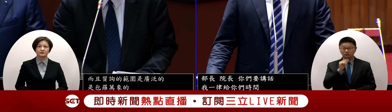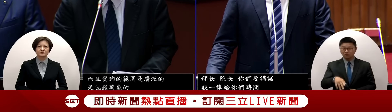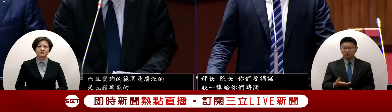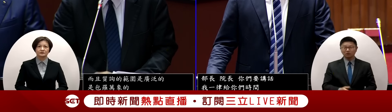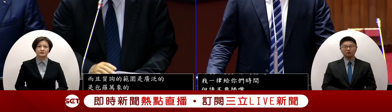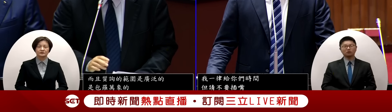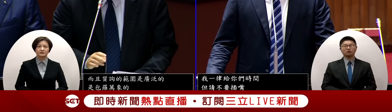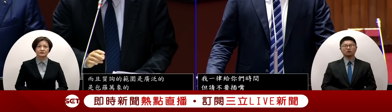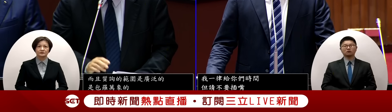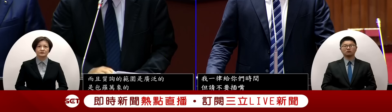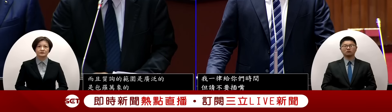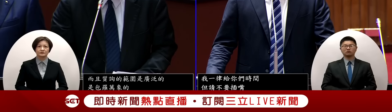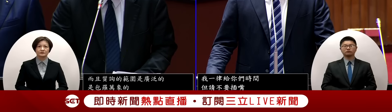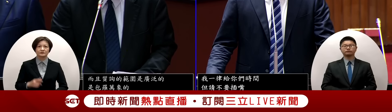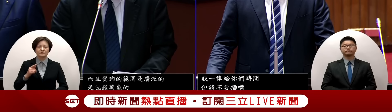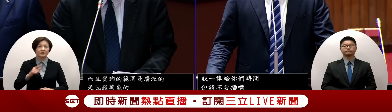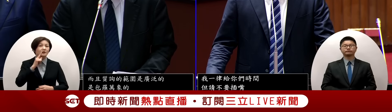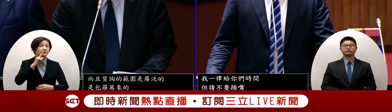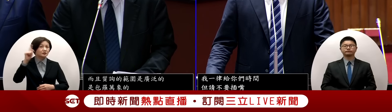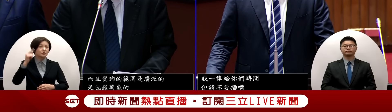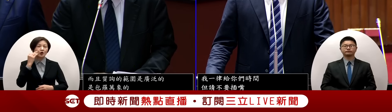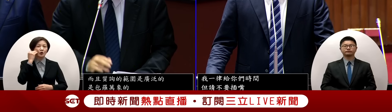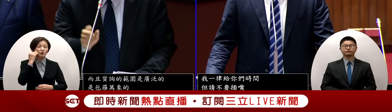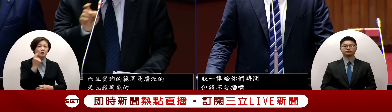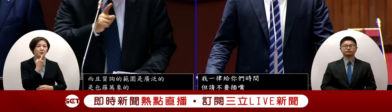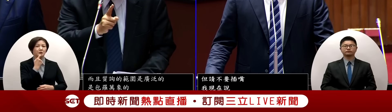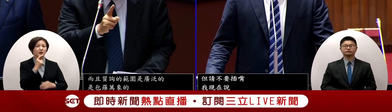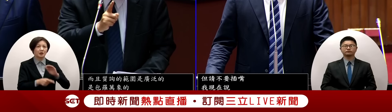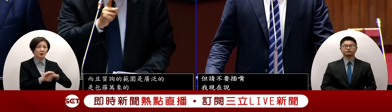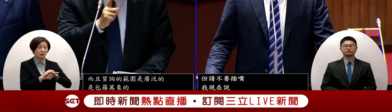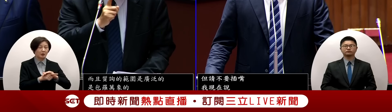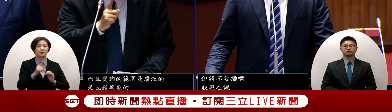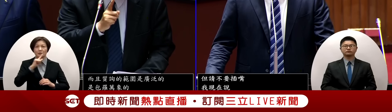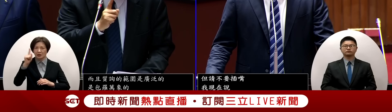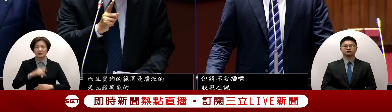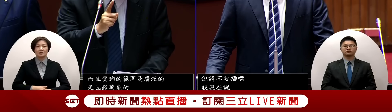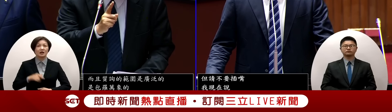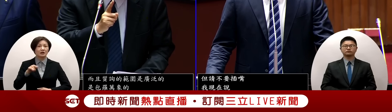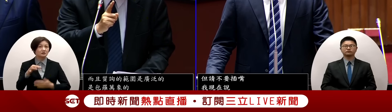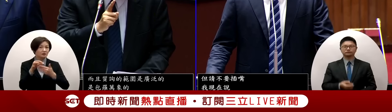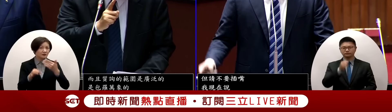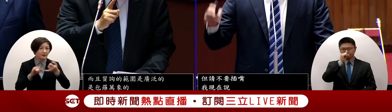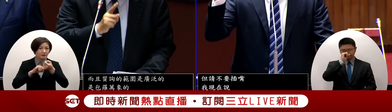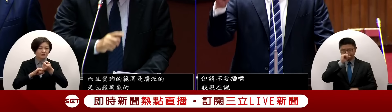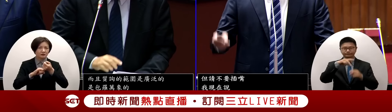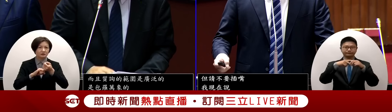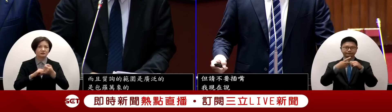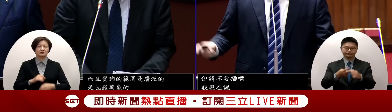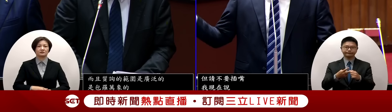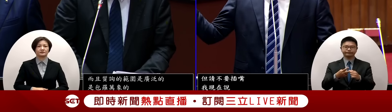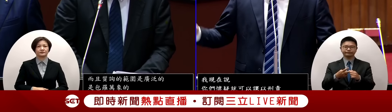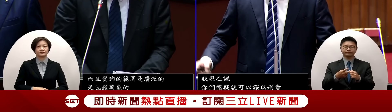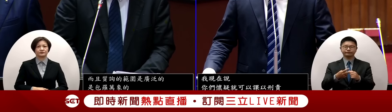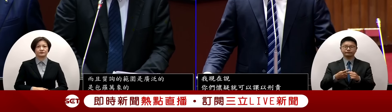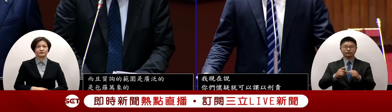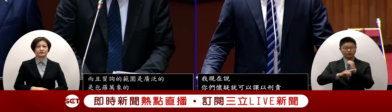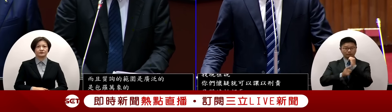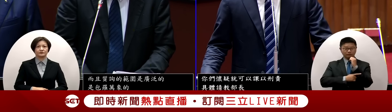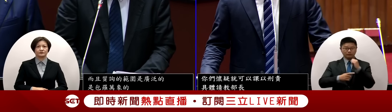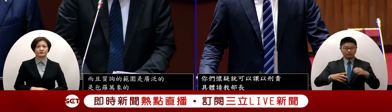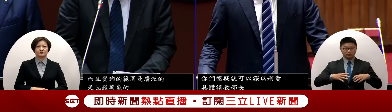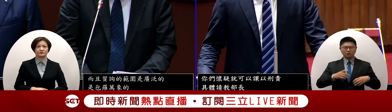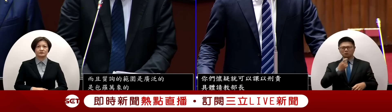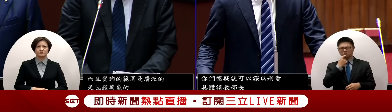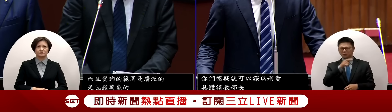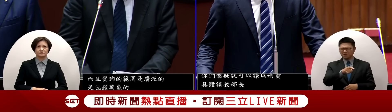吗？ 起诉没有，是有犯罪嫌疑中他就会起诉，但是这一条的法律的 规定。好，第二个，法官会怀疑他虚伪陈